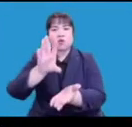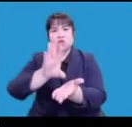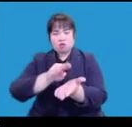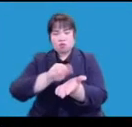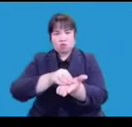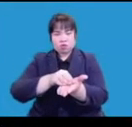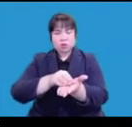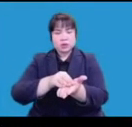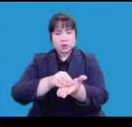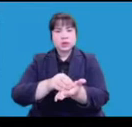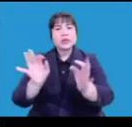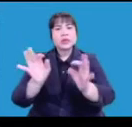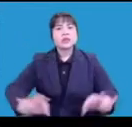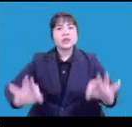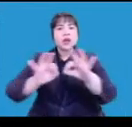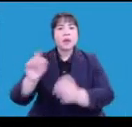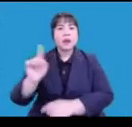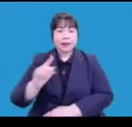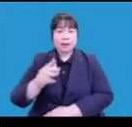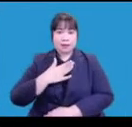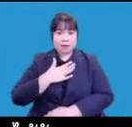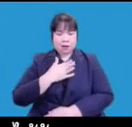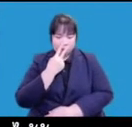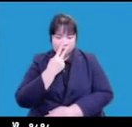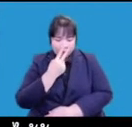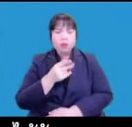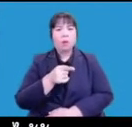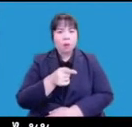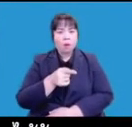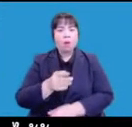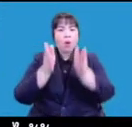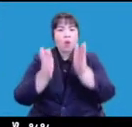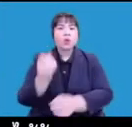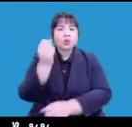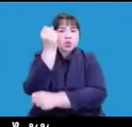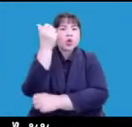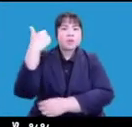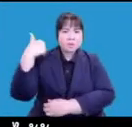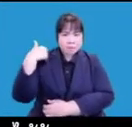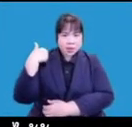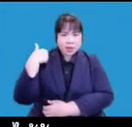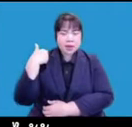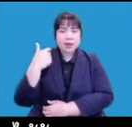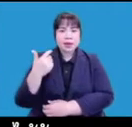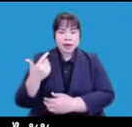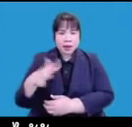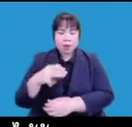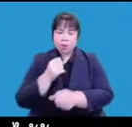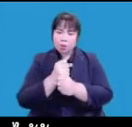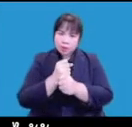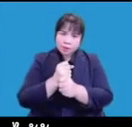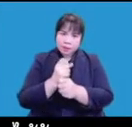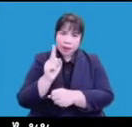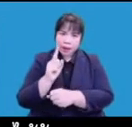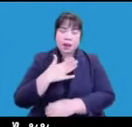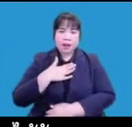แรกเนี่ยถือว่าเป็นวันสำคัญมากนะครับเพราะเราสามารถทำให้เห็นว่าเราเห็นว่าคนจนคนนั้นอยู่ไหนนะครับในส่วนนี้คือส่วนที่เราไปไพลอตมาท